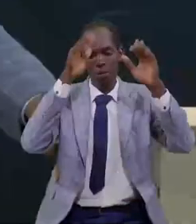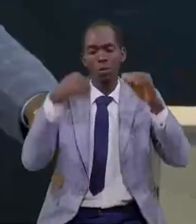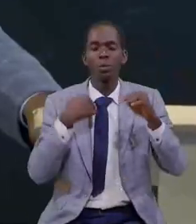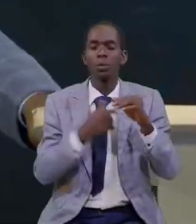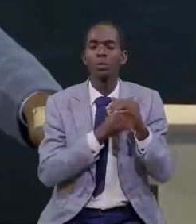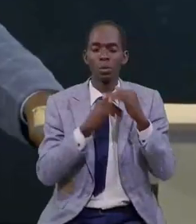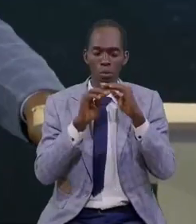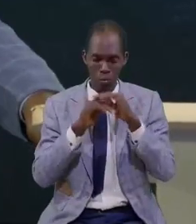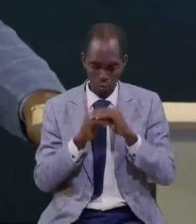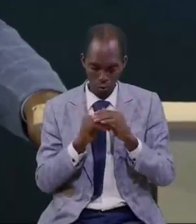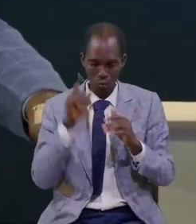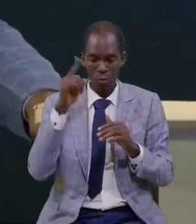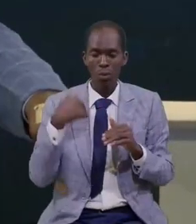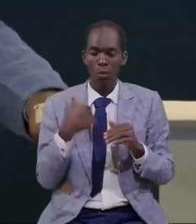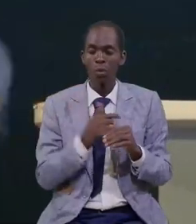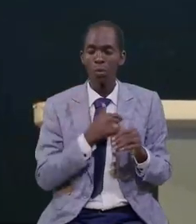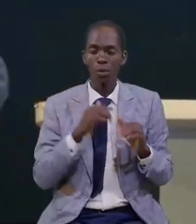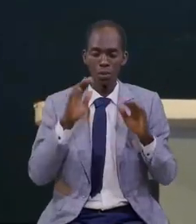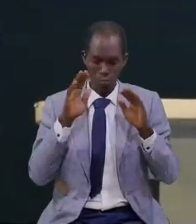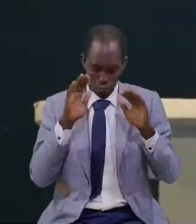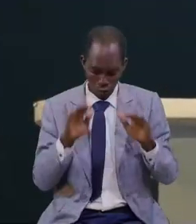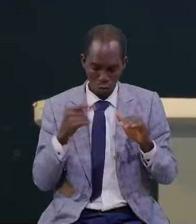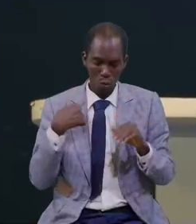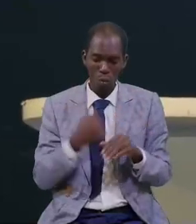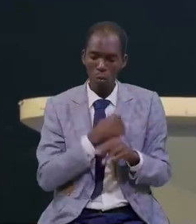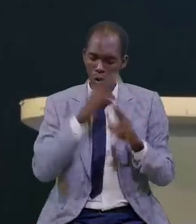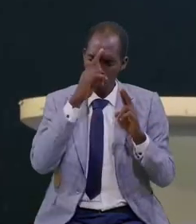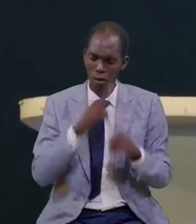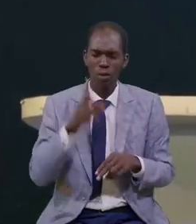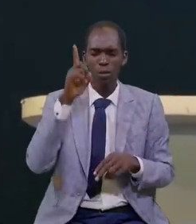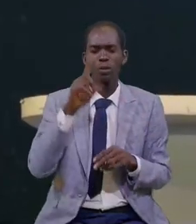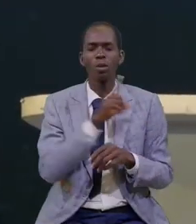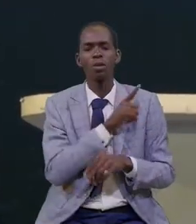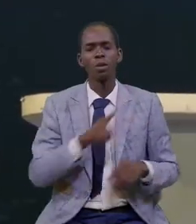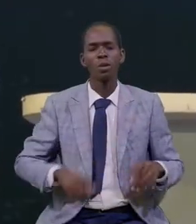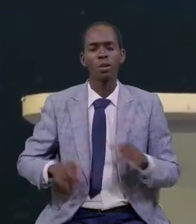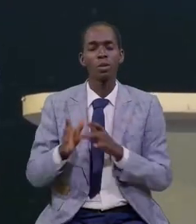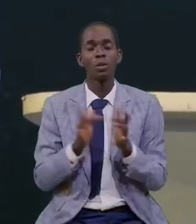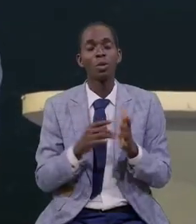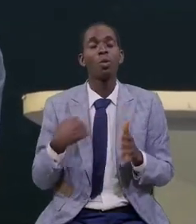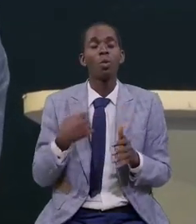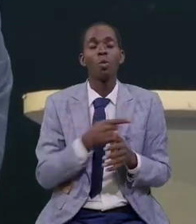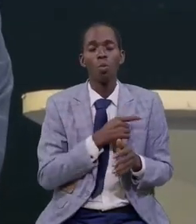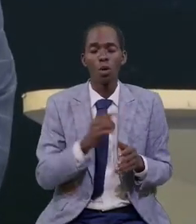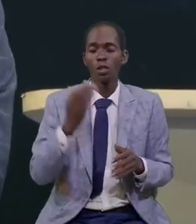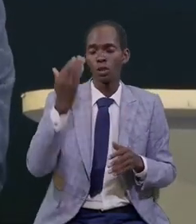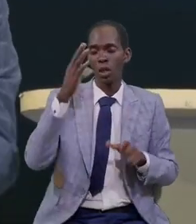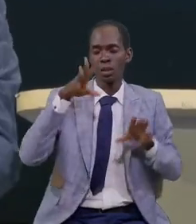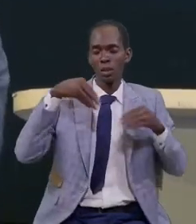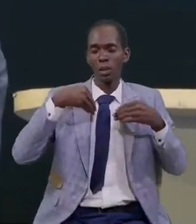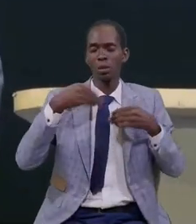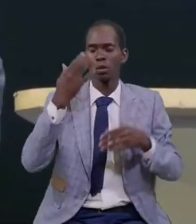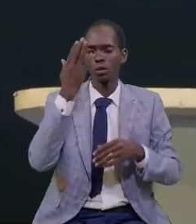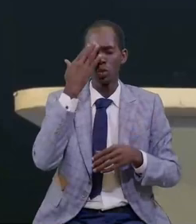t'adorons nous te célébrons nous t'honorons Seigneur Jésus nous reconnaissons ta présence ta